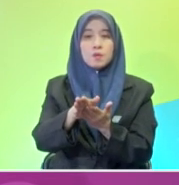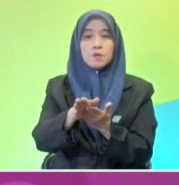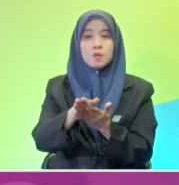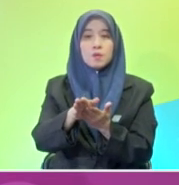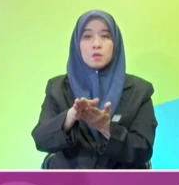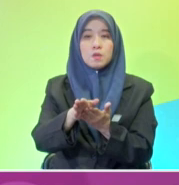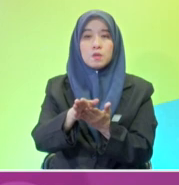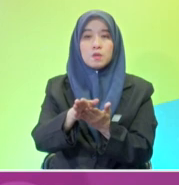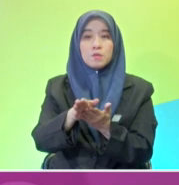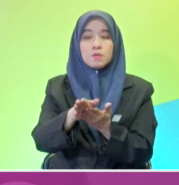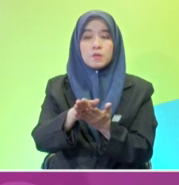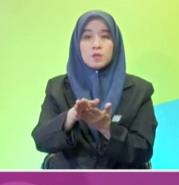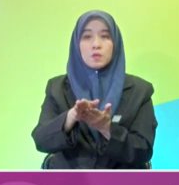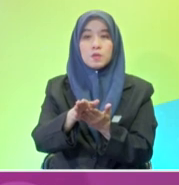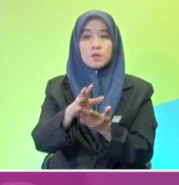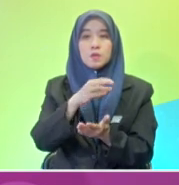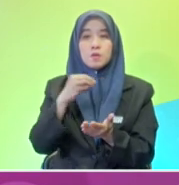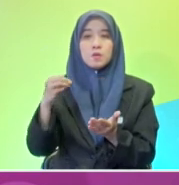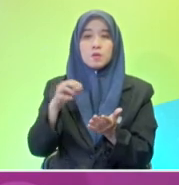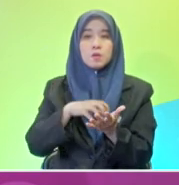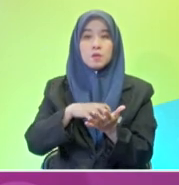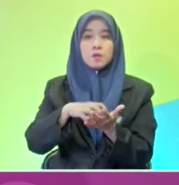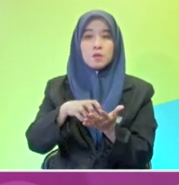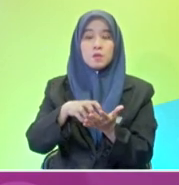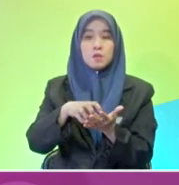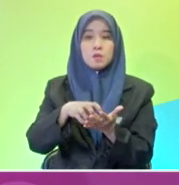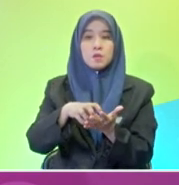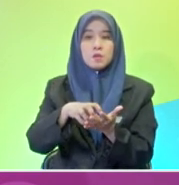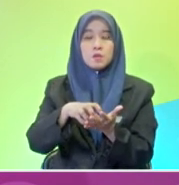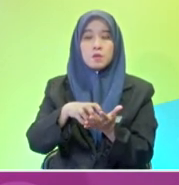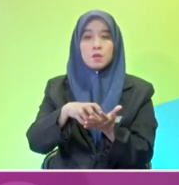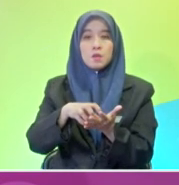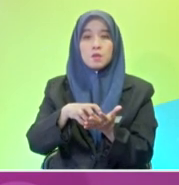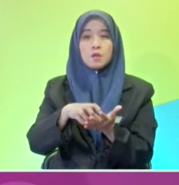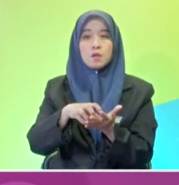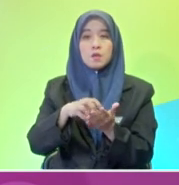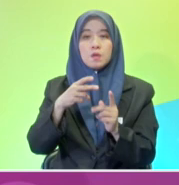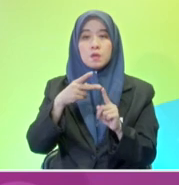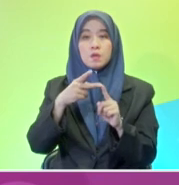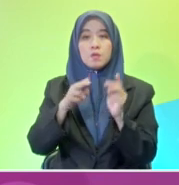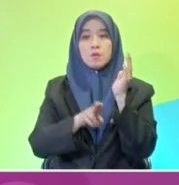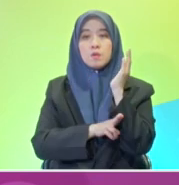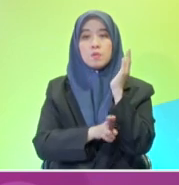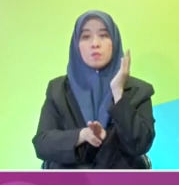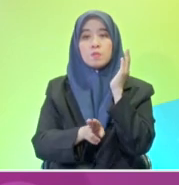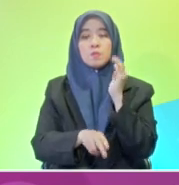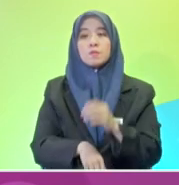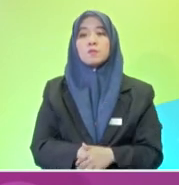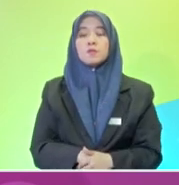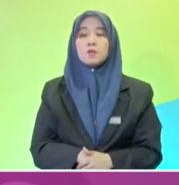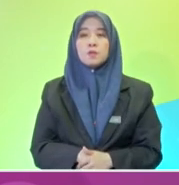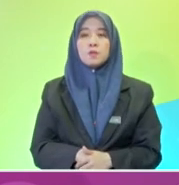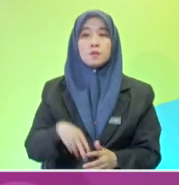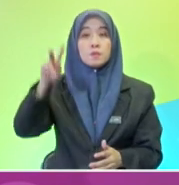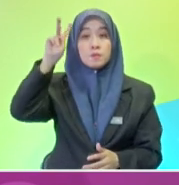betul muka nicin dan juga hmm tekster kasf ha abang Kris kas ya maka